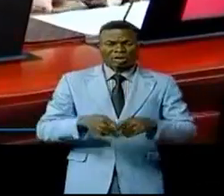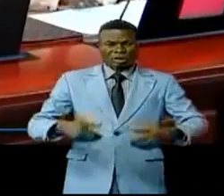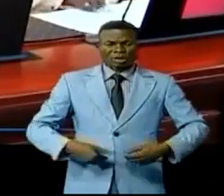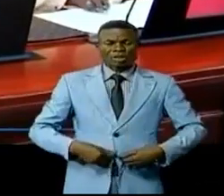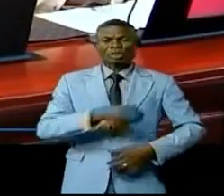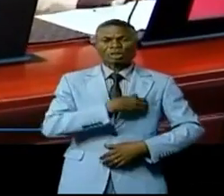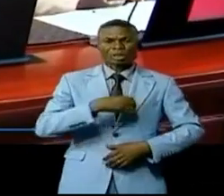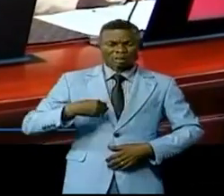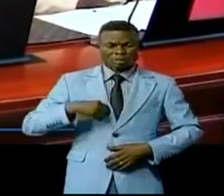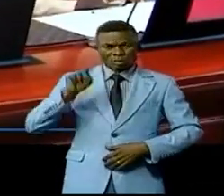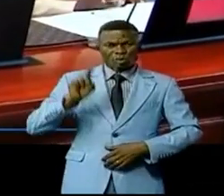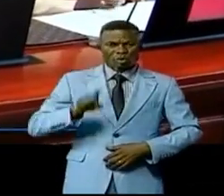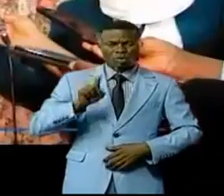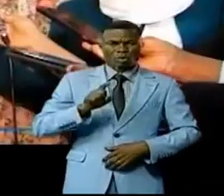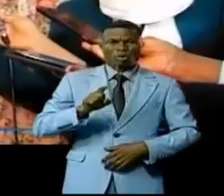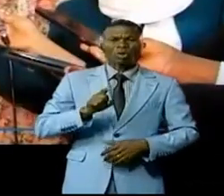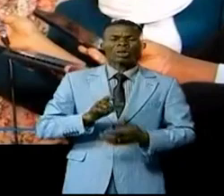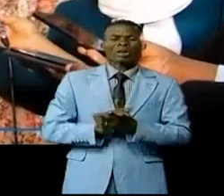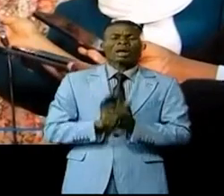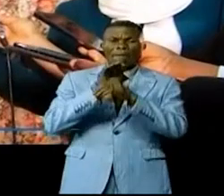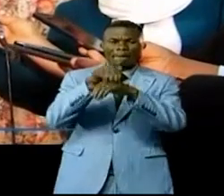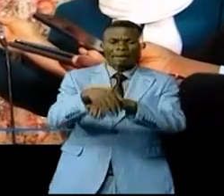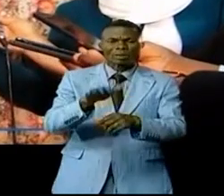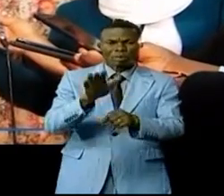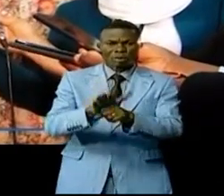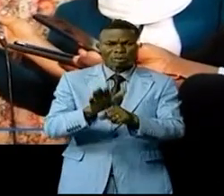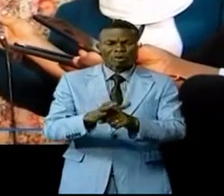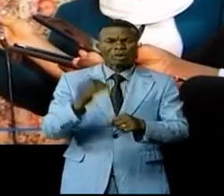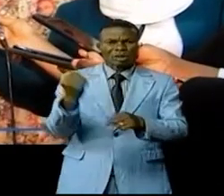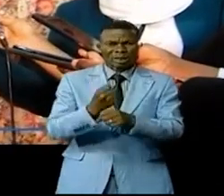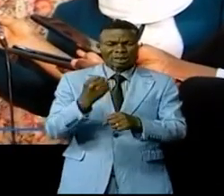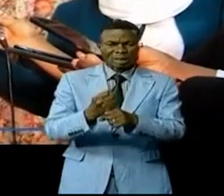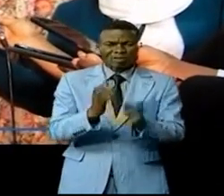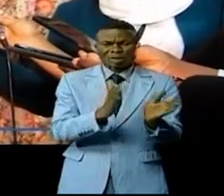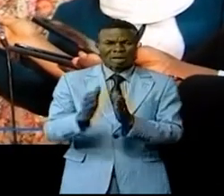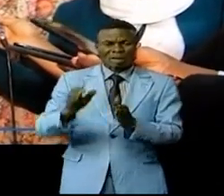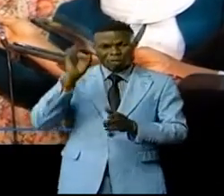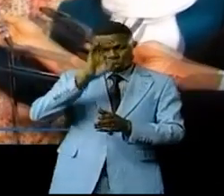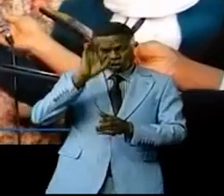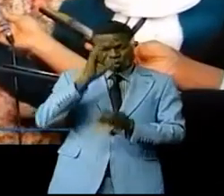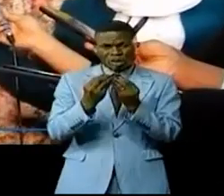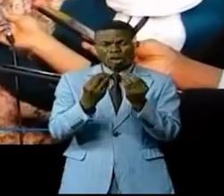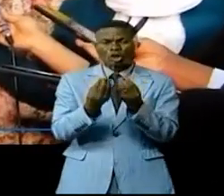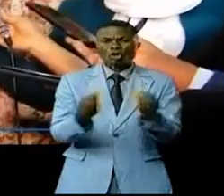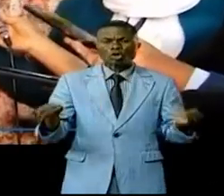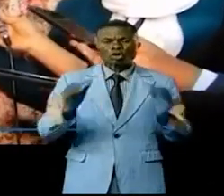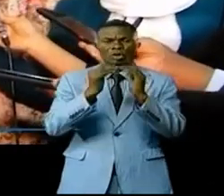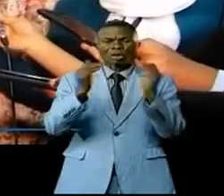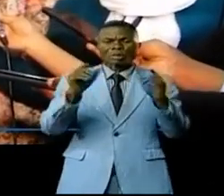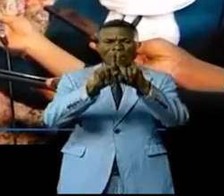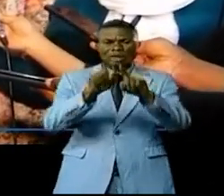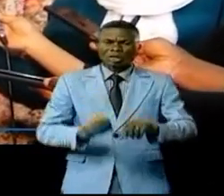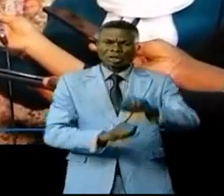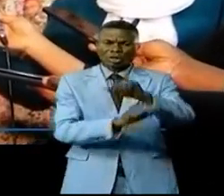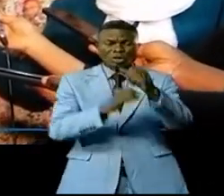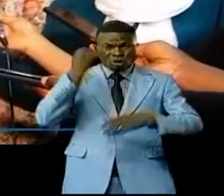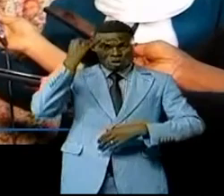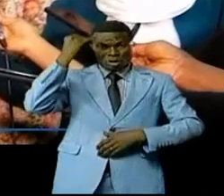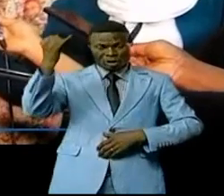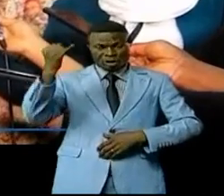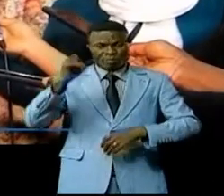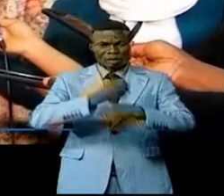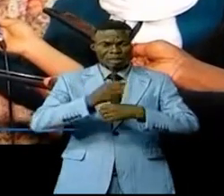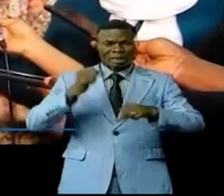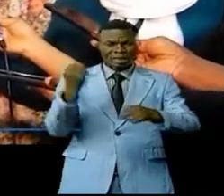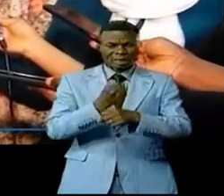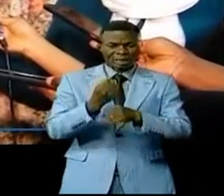femmes. Les femmes doivent être de plus en plus impliquées dans le processus de résolution de paix, mais aussi l'accompagnement des initiatives entrepreneuriales